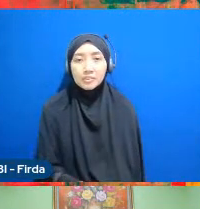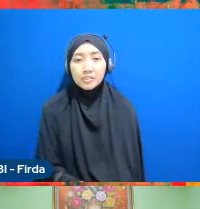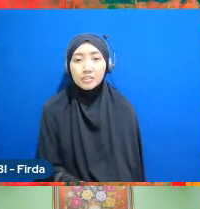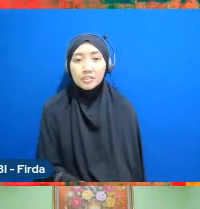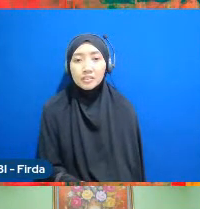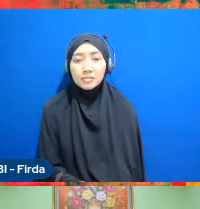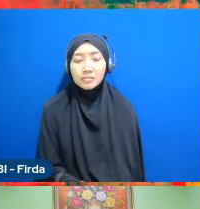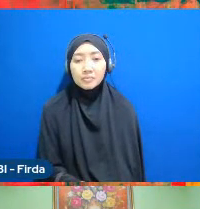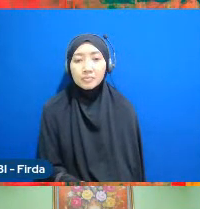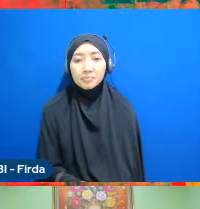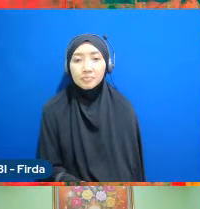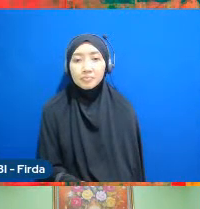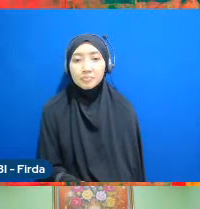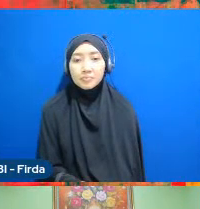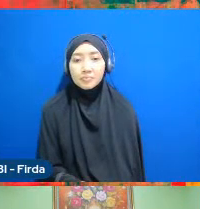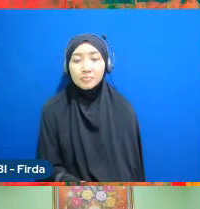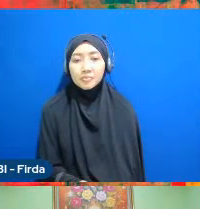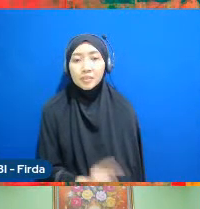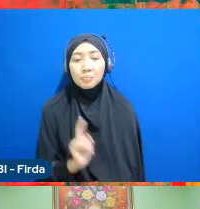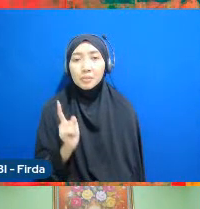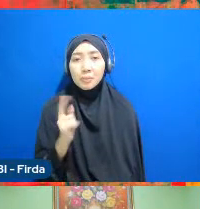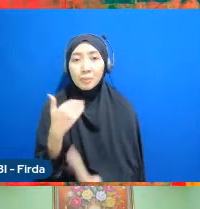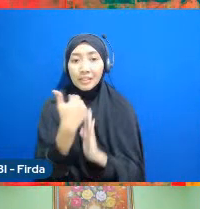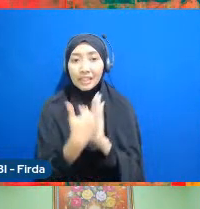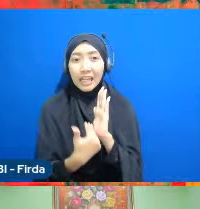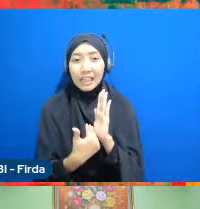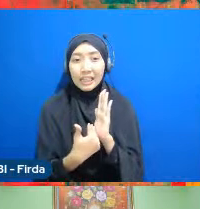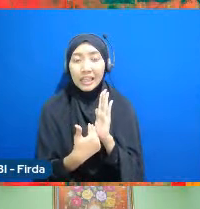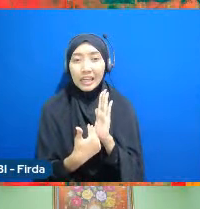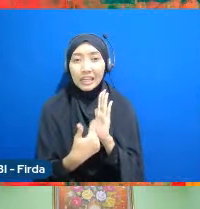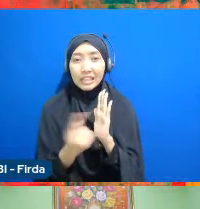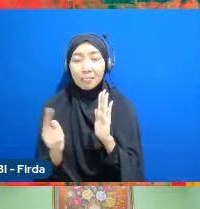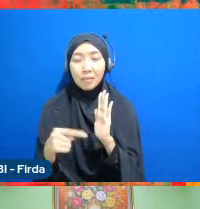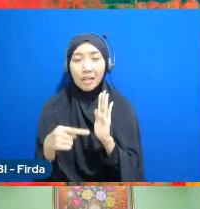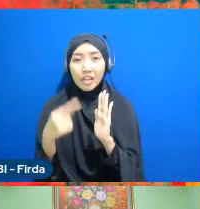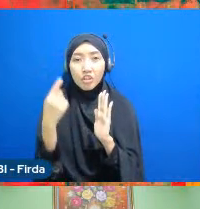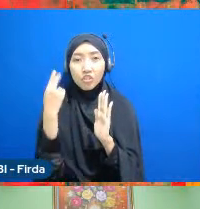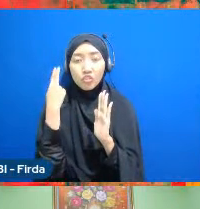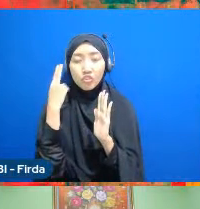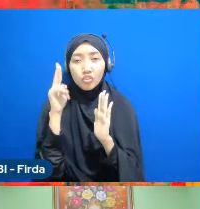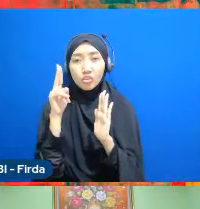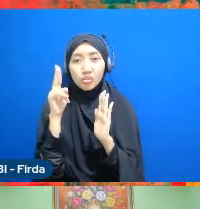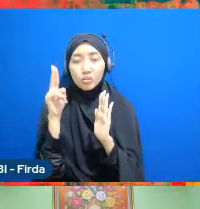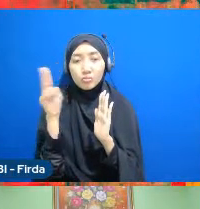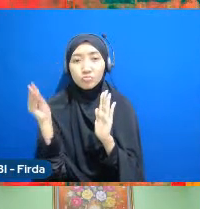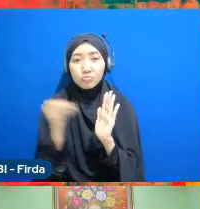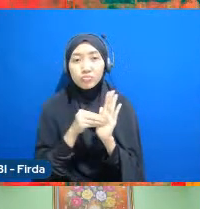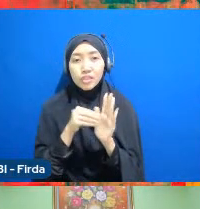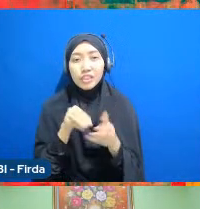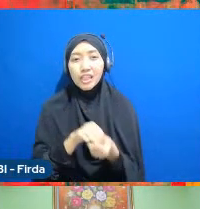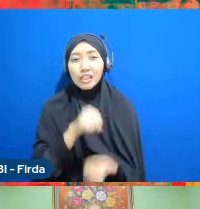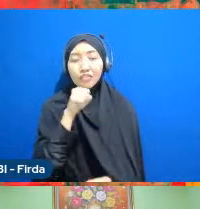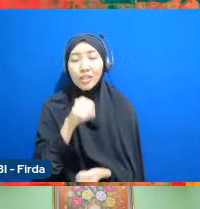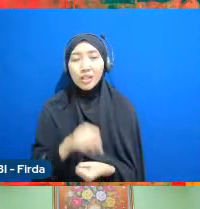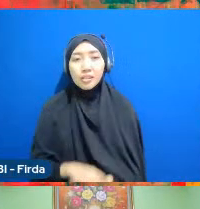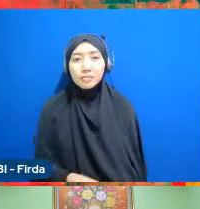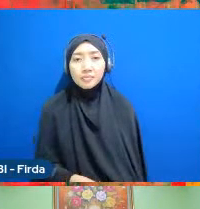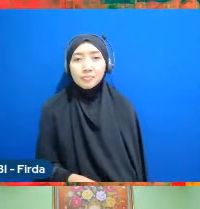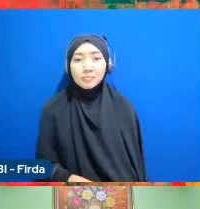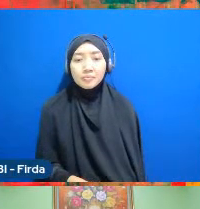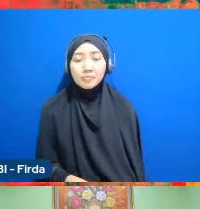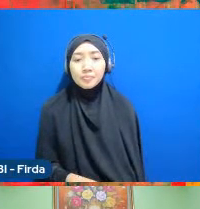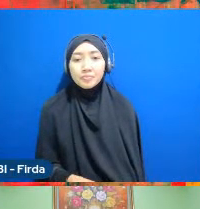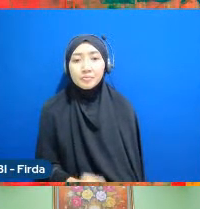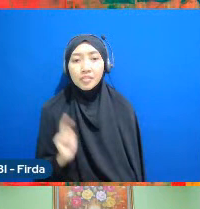semuanya. Karena data ini akan digunakan untuk sertifikat. Di sini